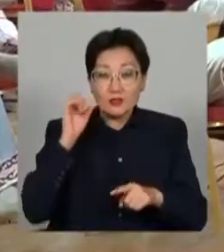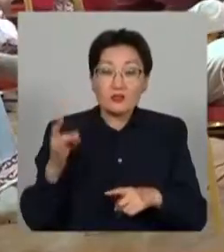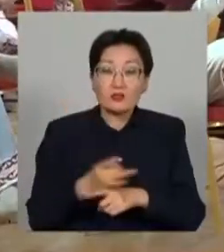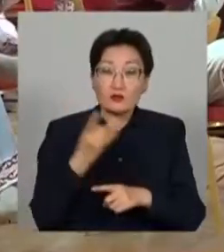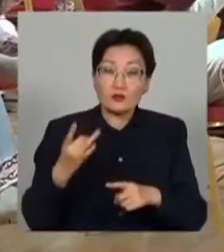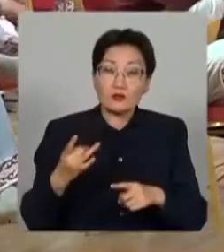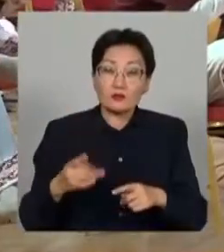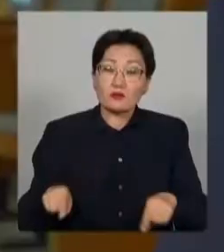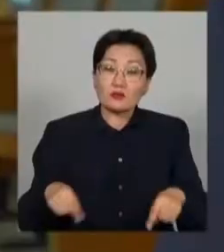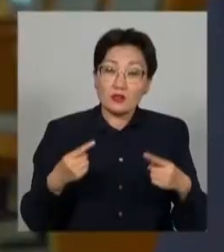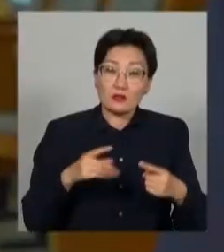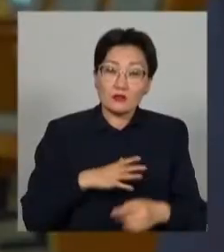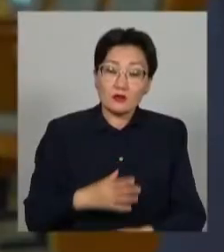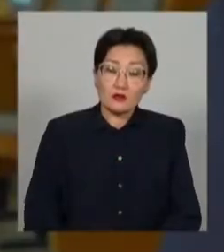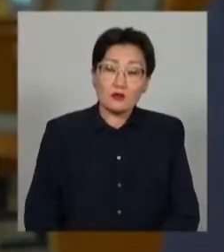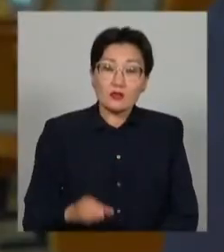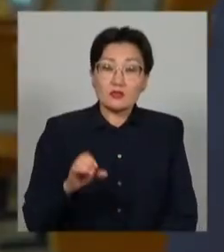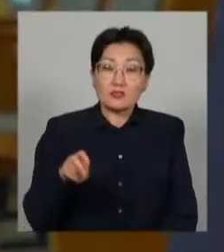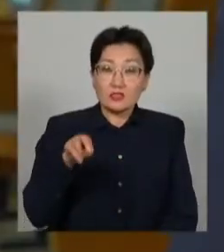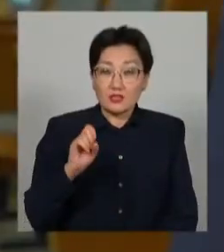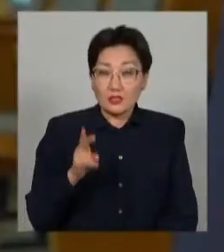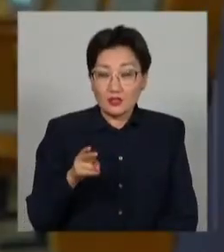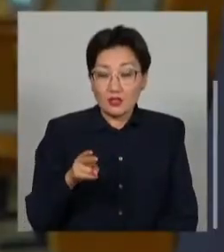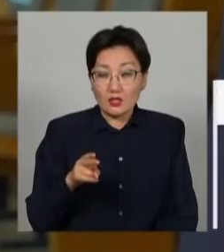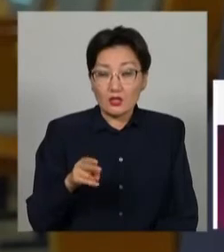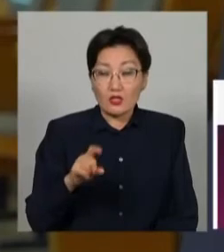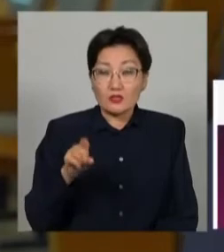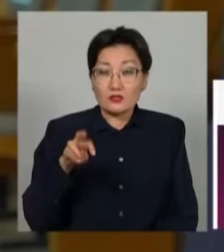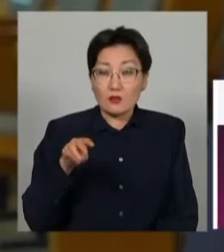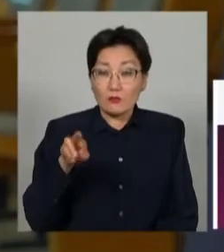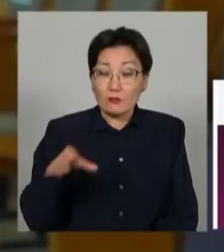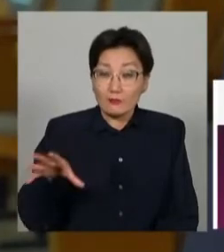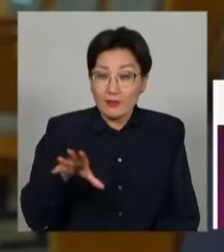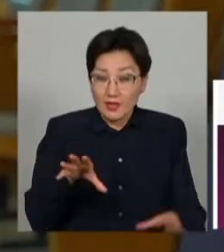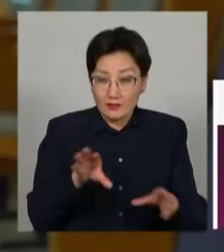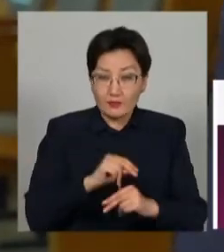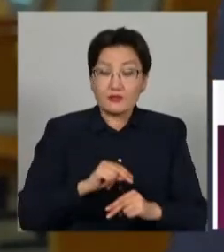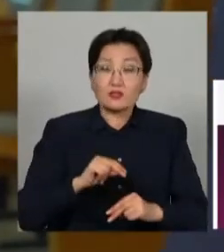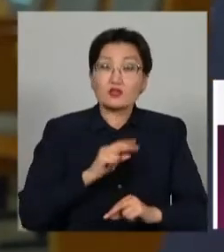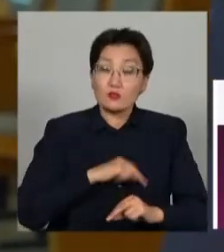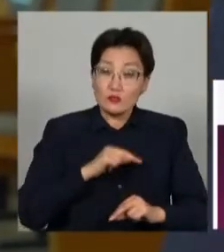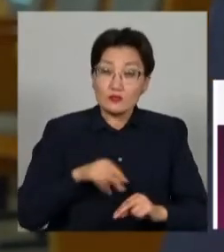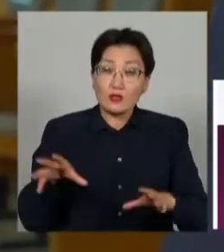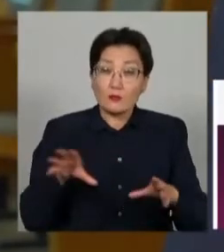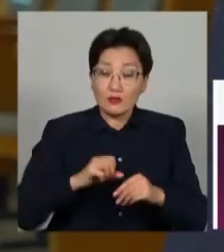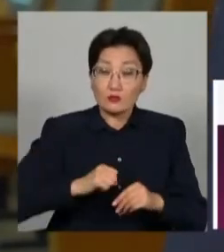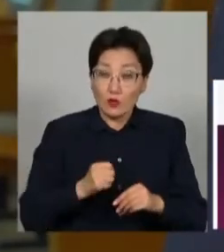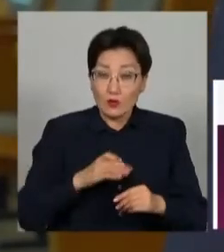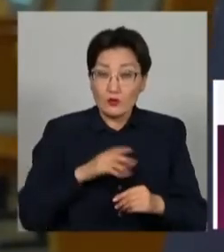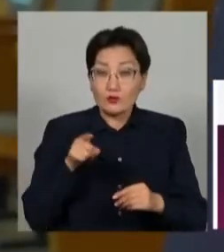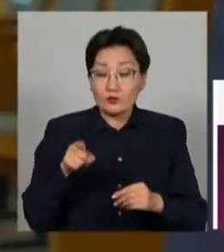жаңғырды. Садық Мұхамеджановтар замандас болған барлығы енді емінгі. Сол